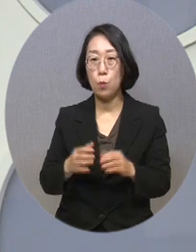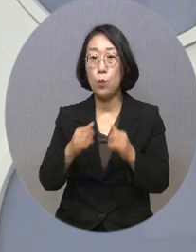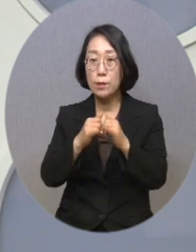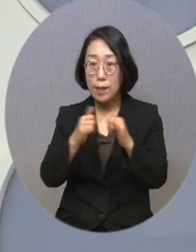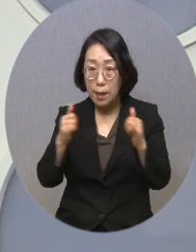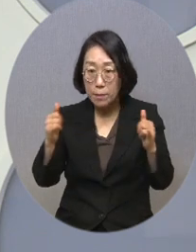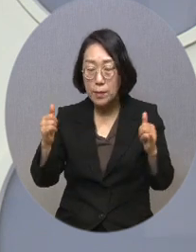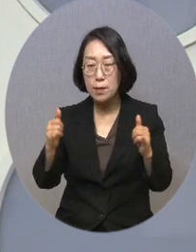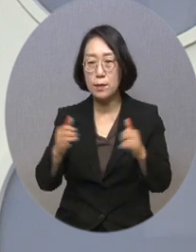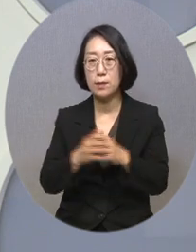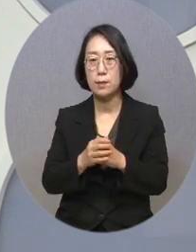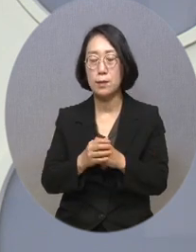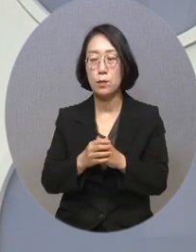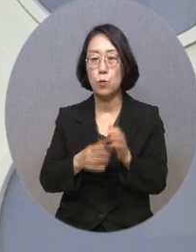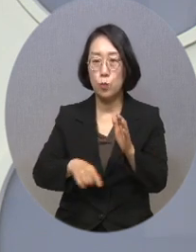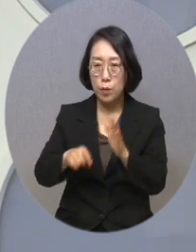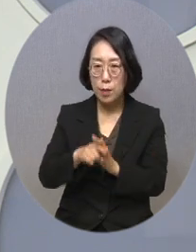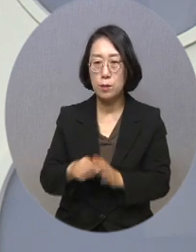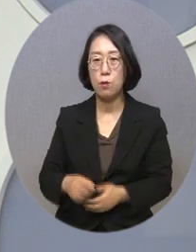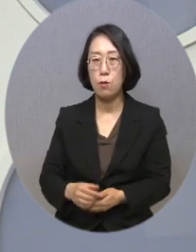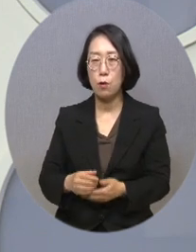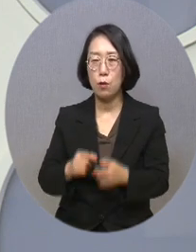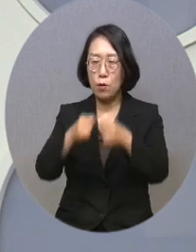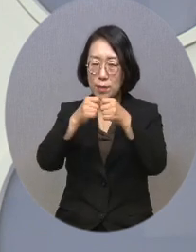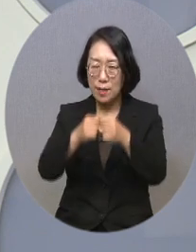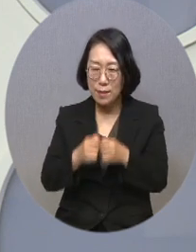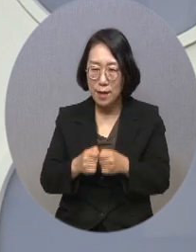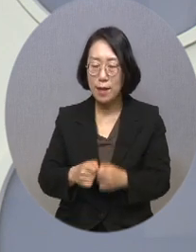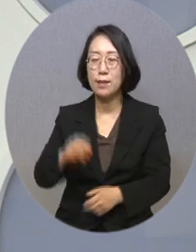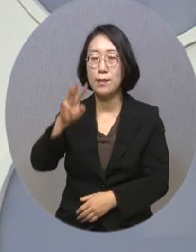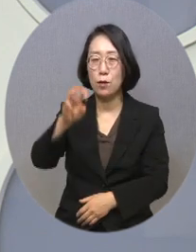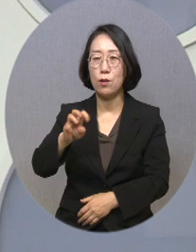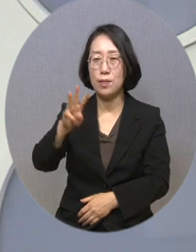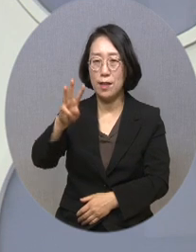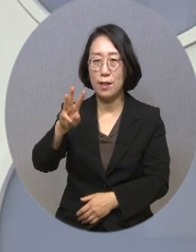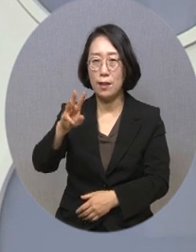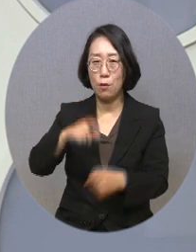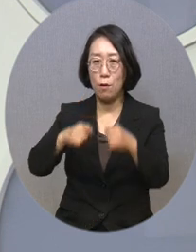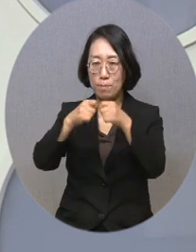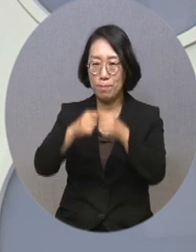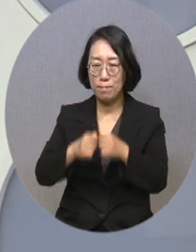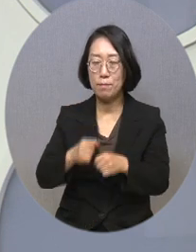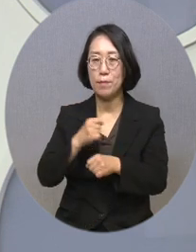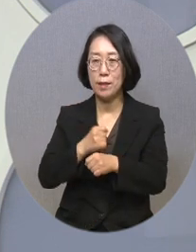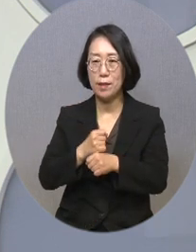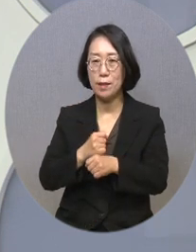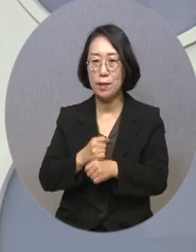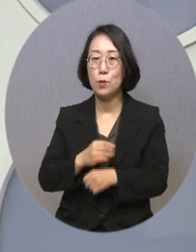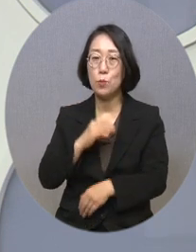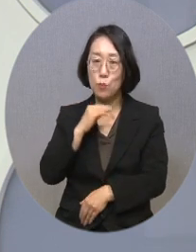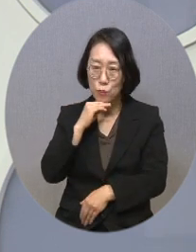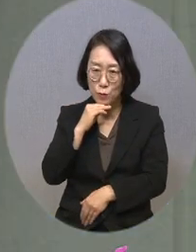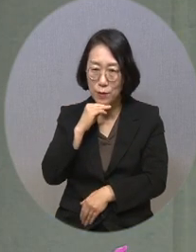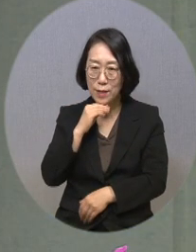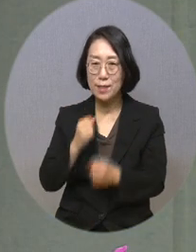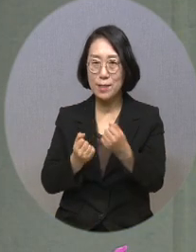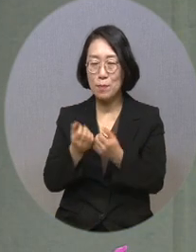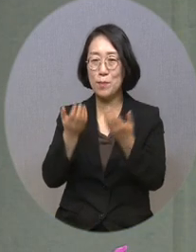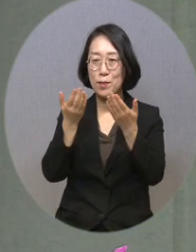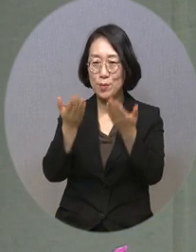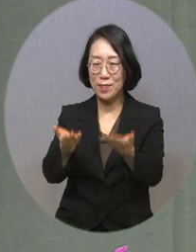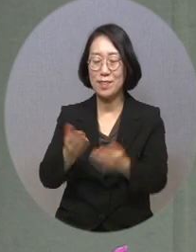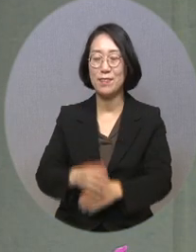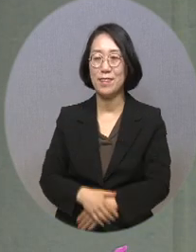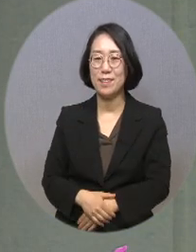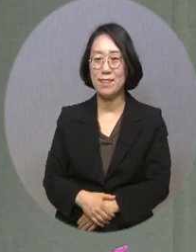돌려야 되겠다라고 해서 33가지 아젠다를 만드는 것인데요. 그거는 조금 이따 설명을 좀 드렸으면 좋겠습니다. 예.